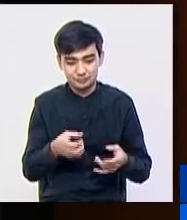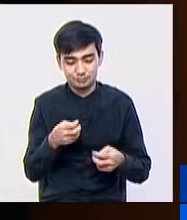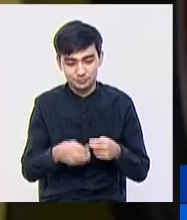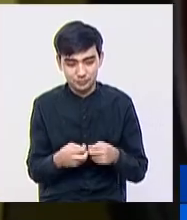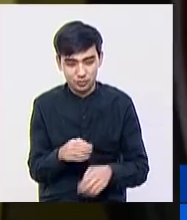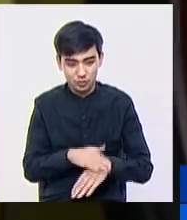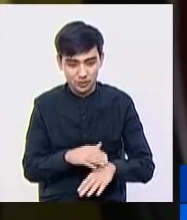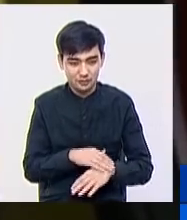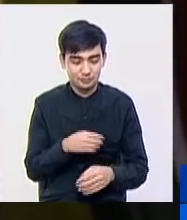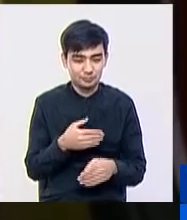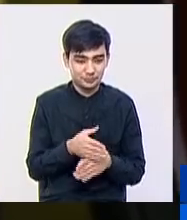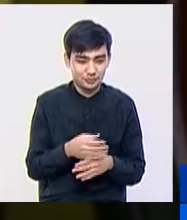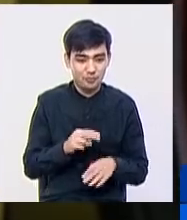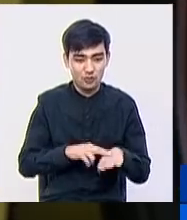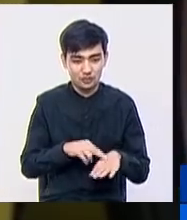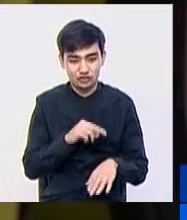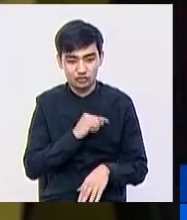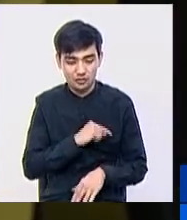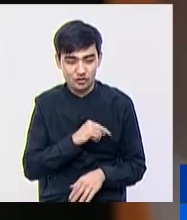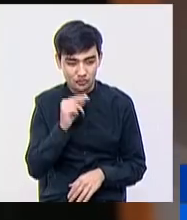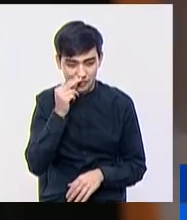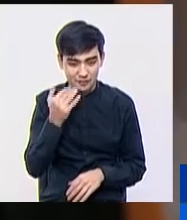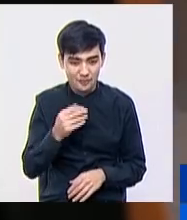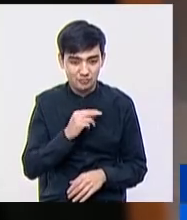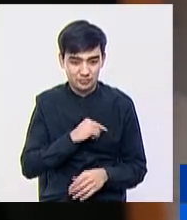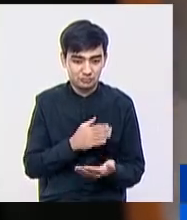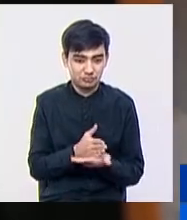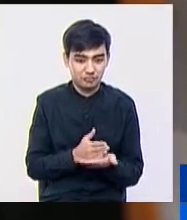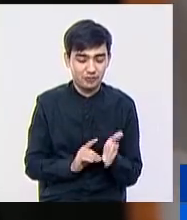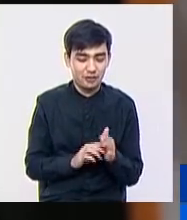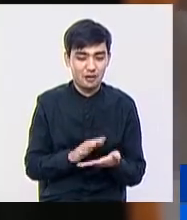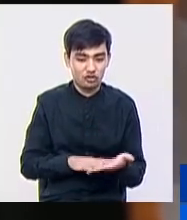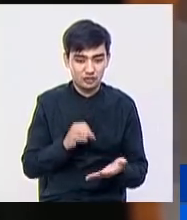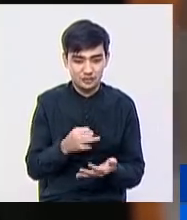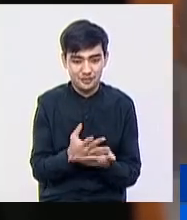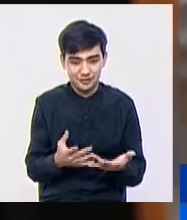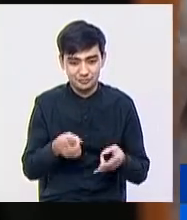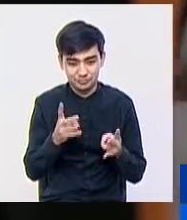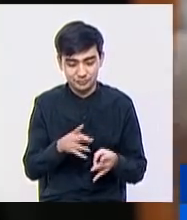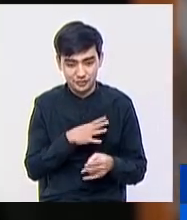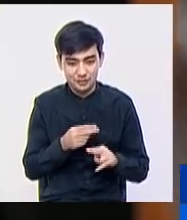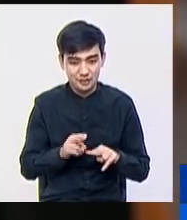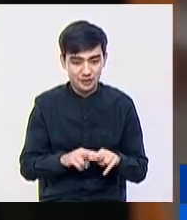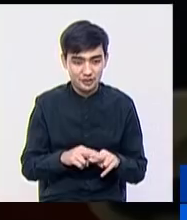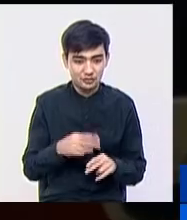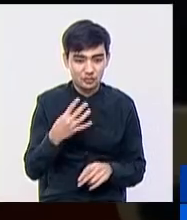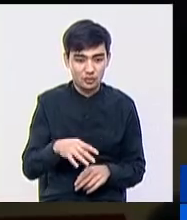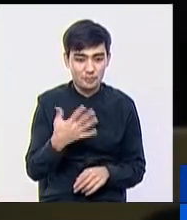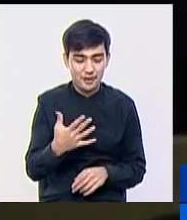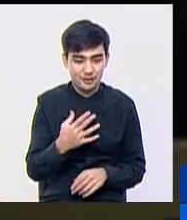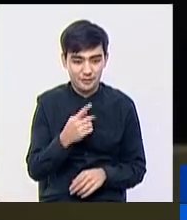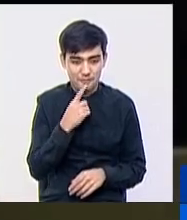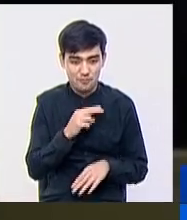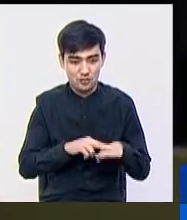руками полицейские Шымкента продолжают нести службу. По официальной информации, различные телесные повреждения получили 45